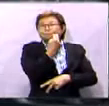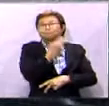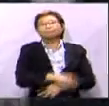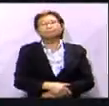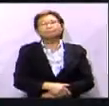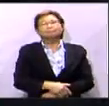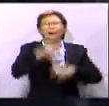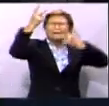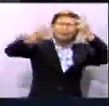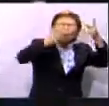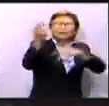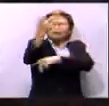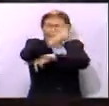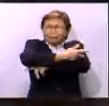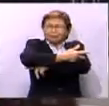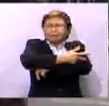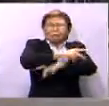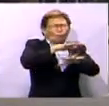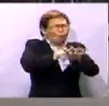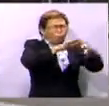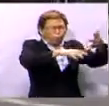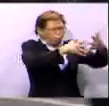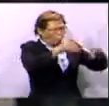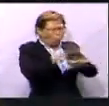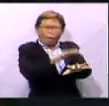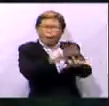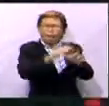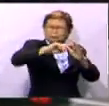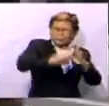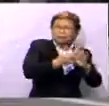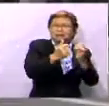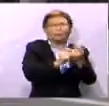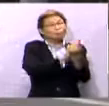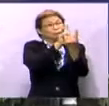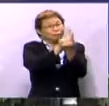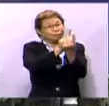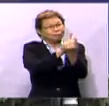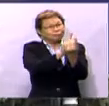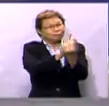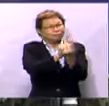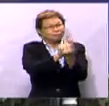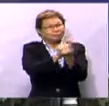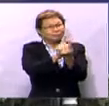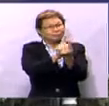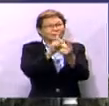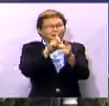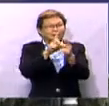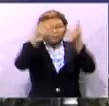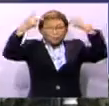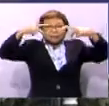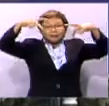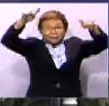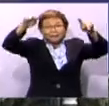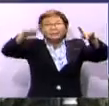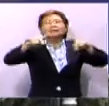itu, sepanjang lawatan tiga hari ini, jadual ketat menanti Perdana Menteri bermula dengan pertemuan bersama Sirisena di Istana Presiden.